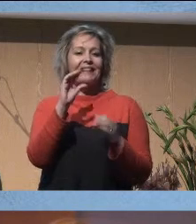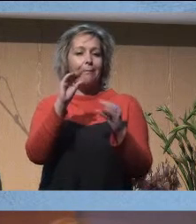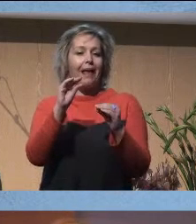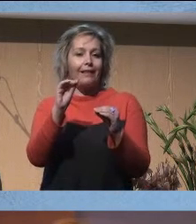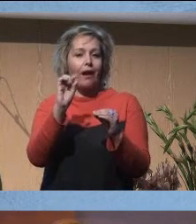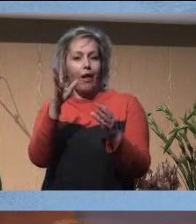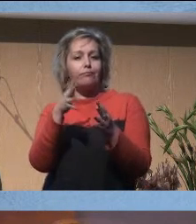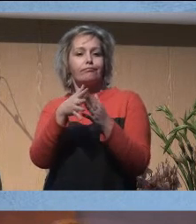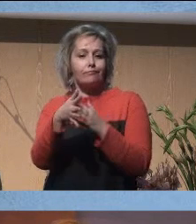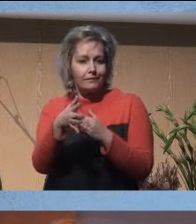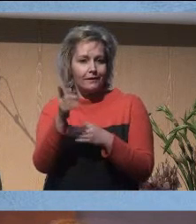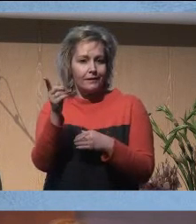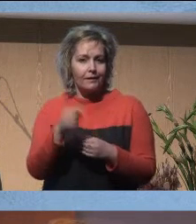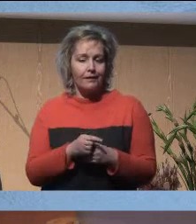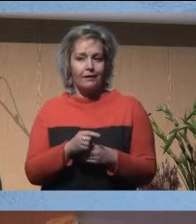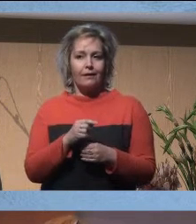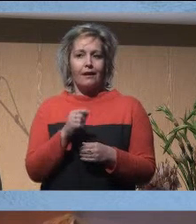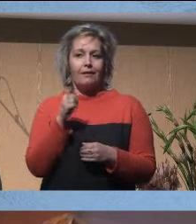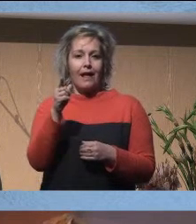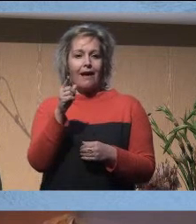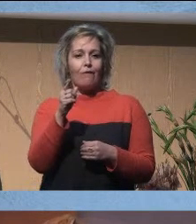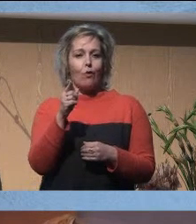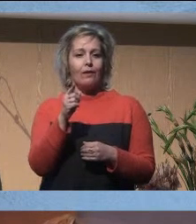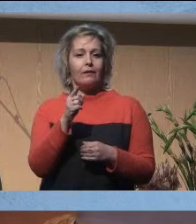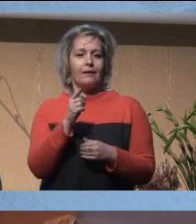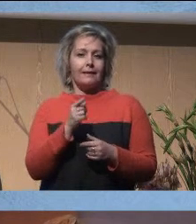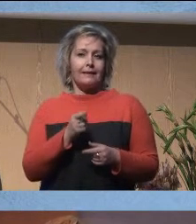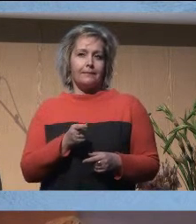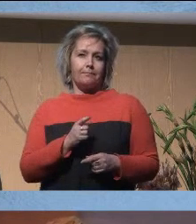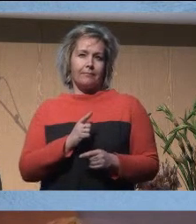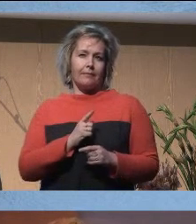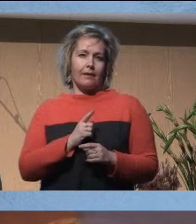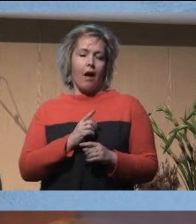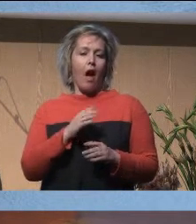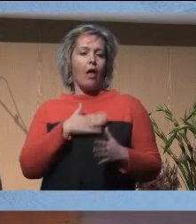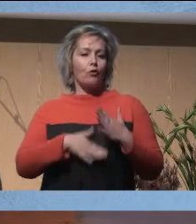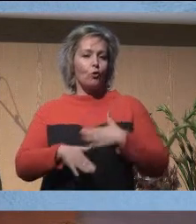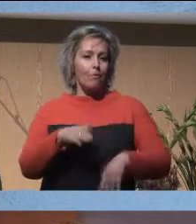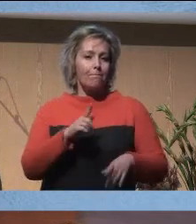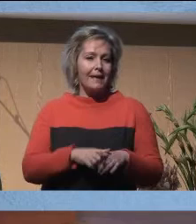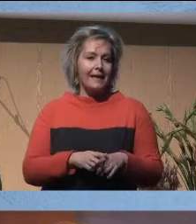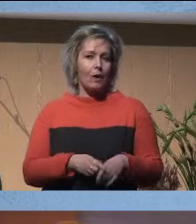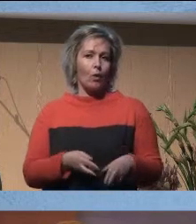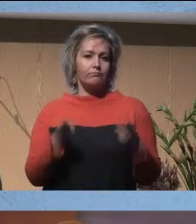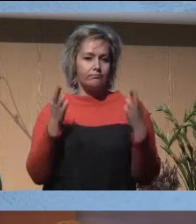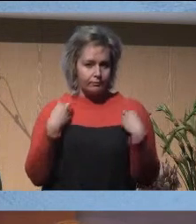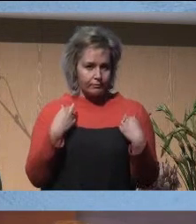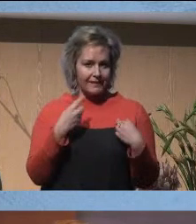til? Der hvor dignity og en autonomy er ord som de snakker om jevnlig.